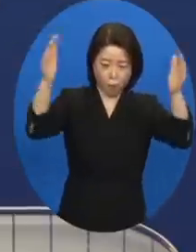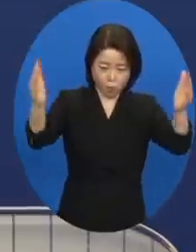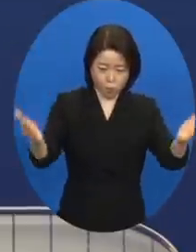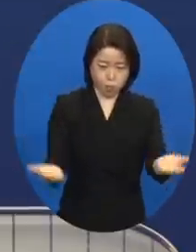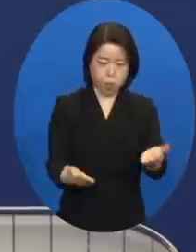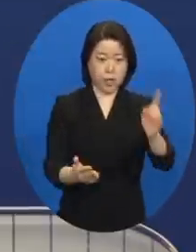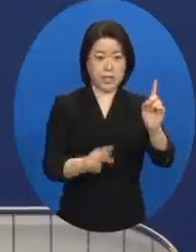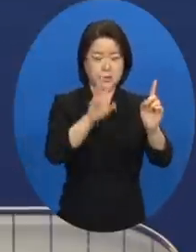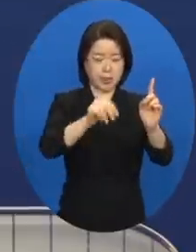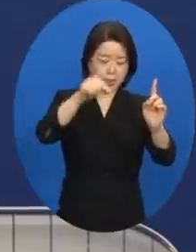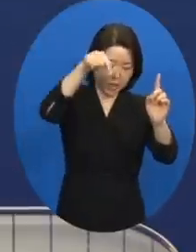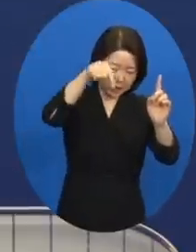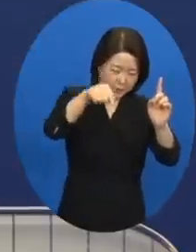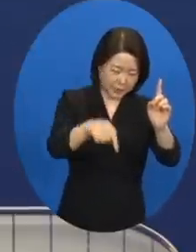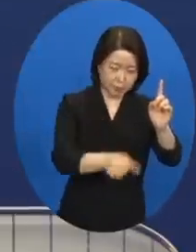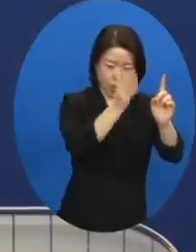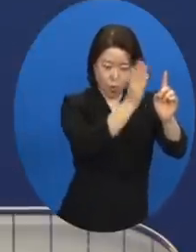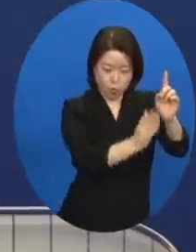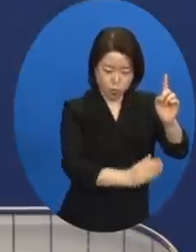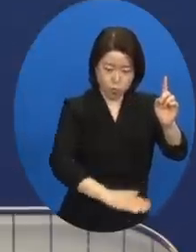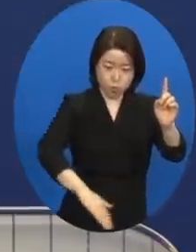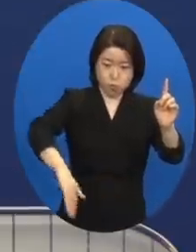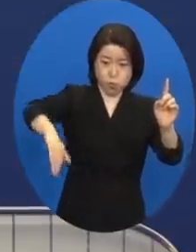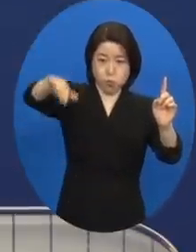정도 파고 거기에다